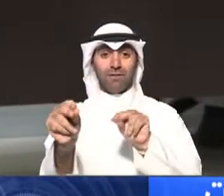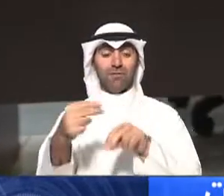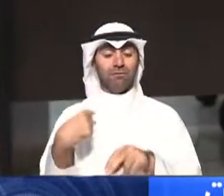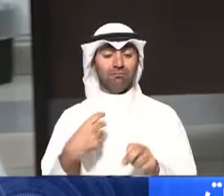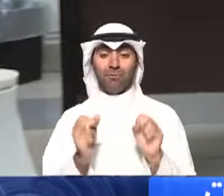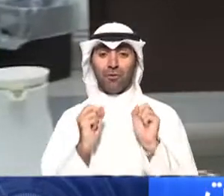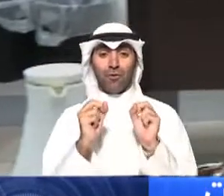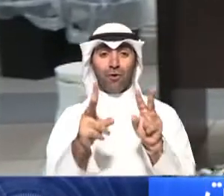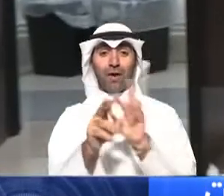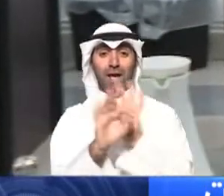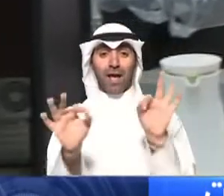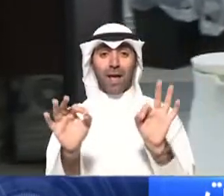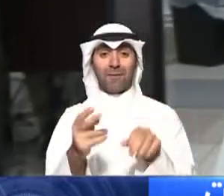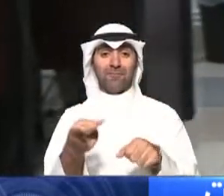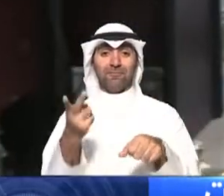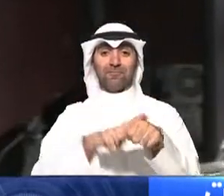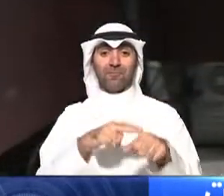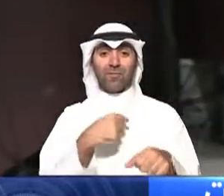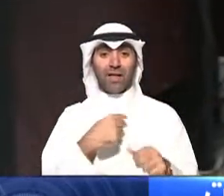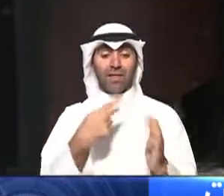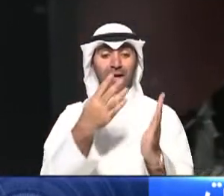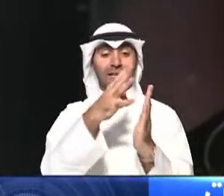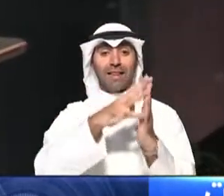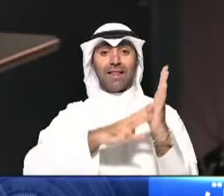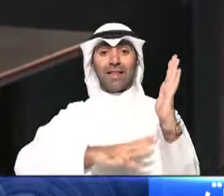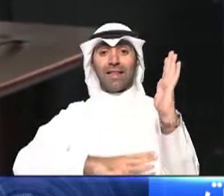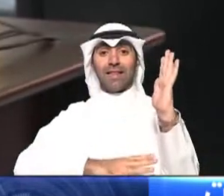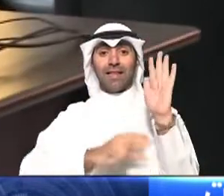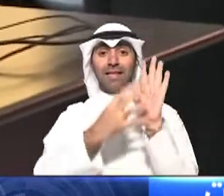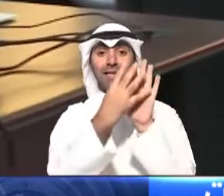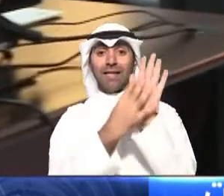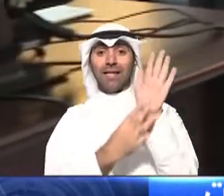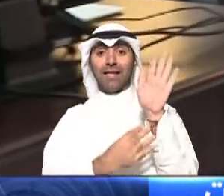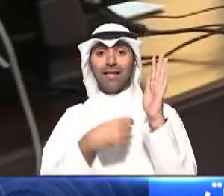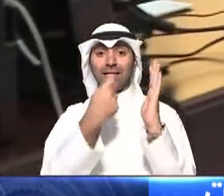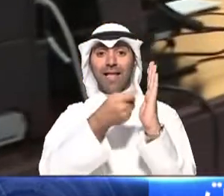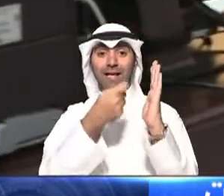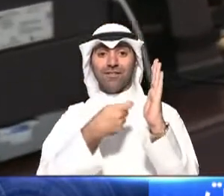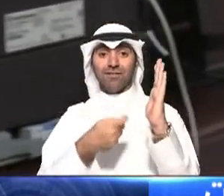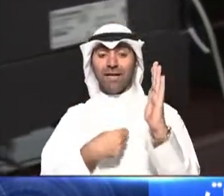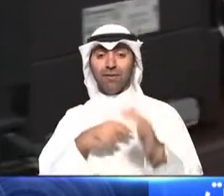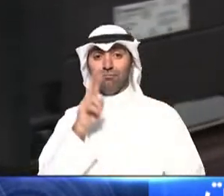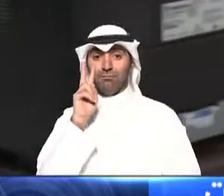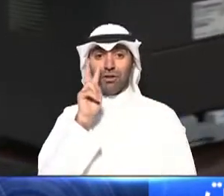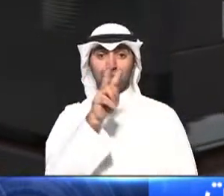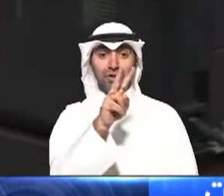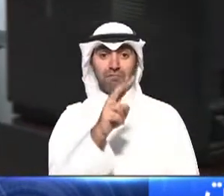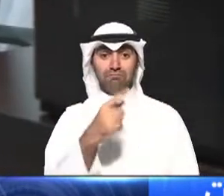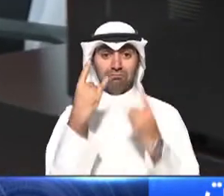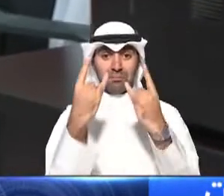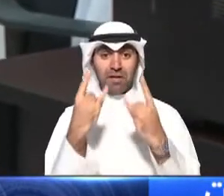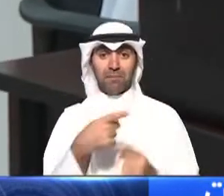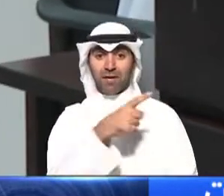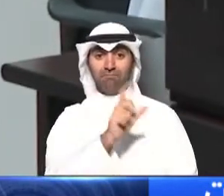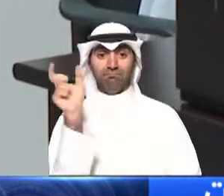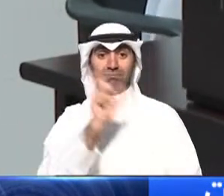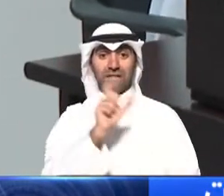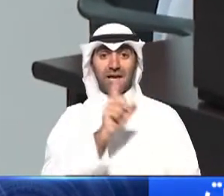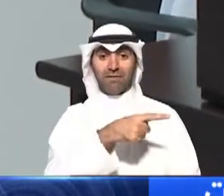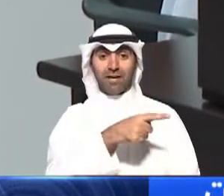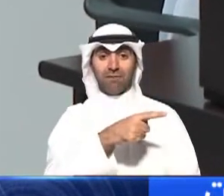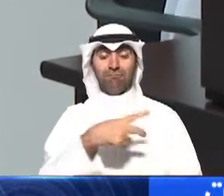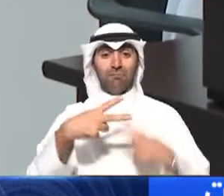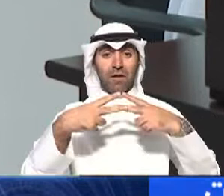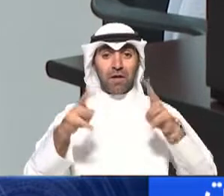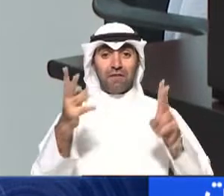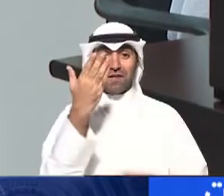تلك التراخيص الصادرة من قبلنا. إحنا عندنا فريق من المفتشين يطلعون دائما في نهاية،